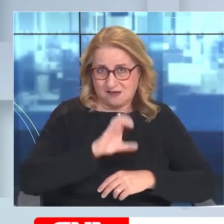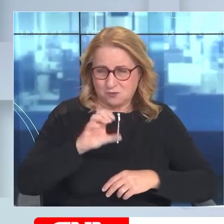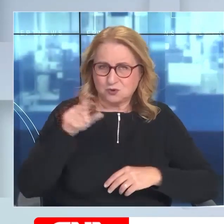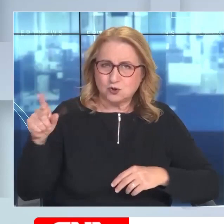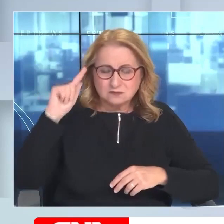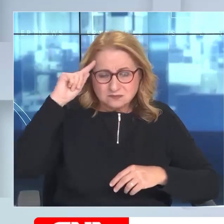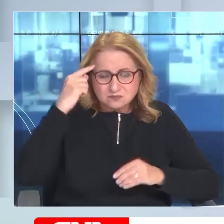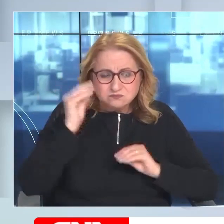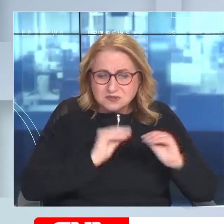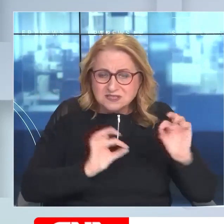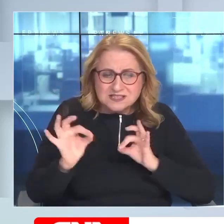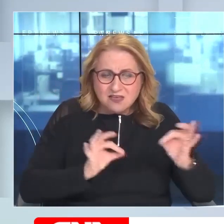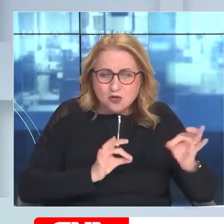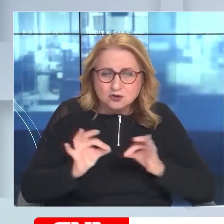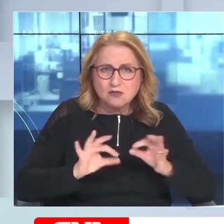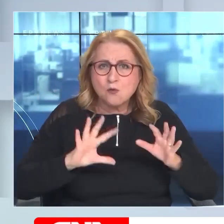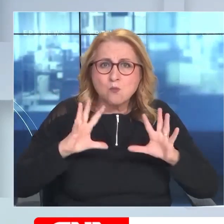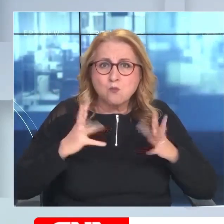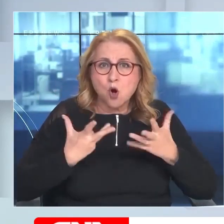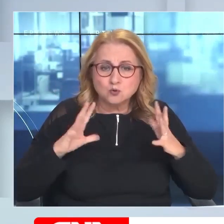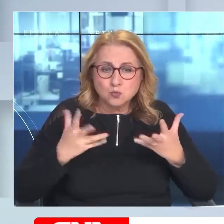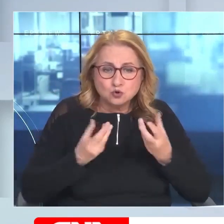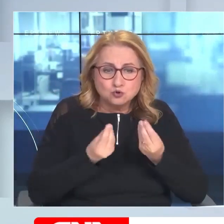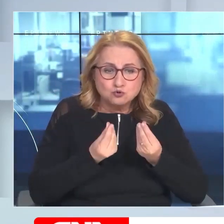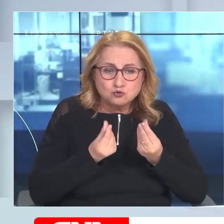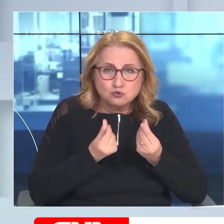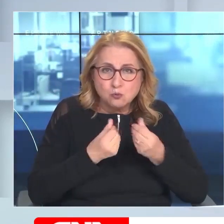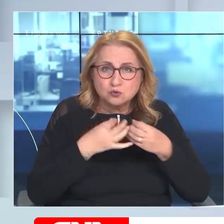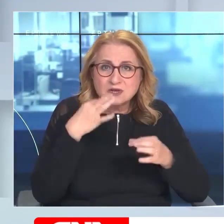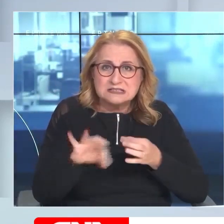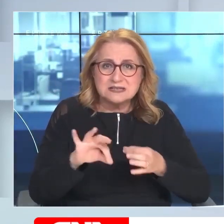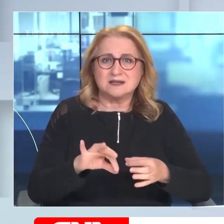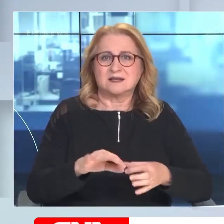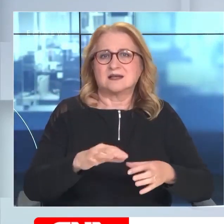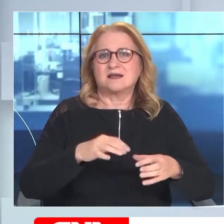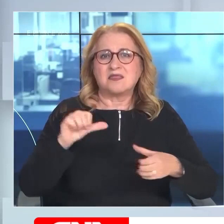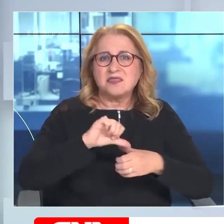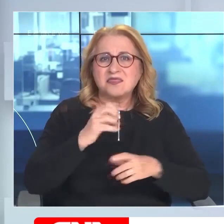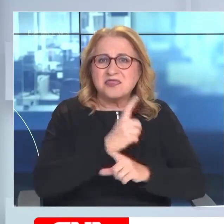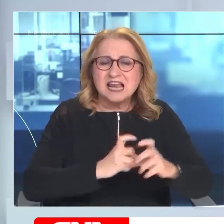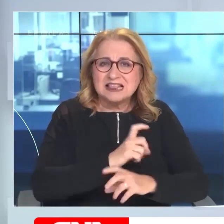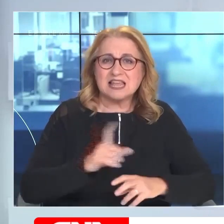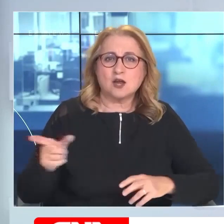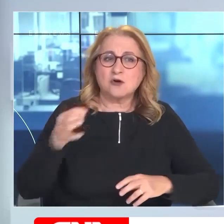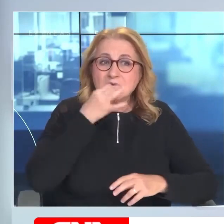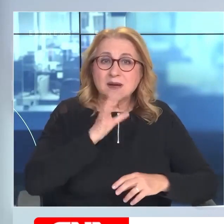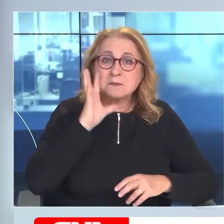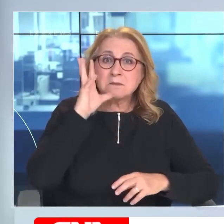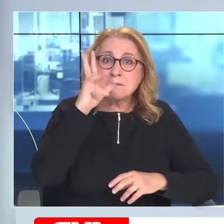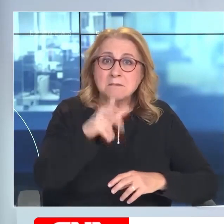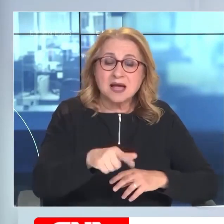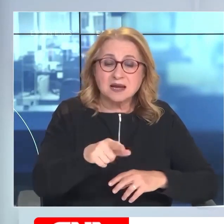τον οποίο εργαλειοποίησαν ένα συλλογικό τραύμα και πόσο αδίστακτα μίλησαν ακόμα μέχρι και για νοθεία στις